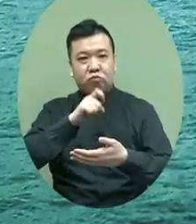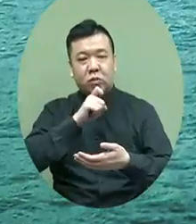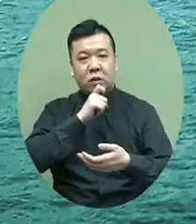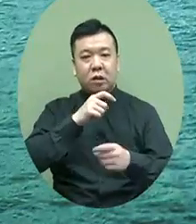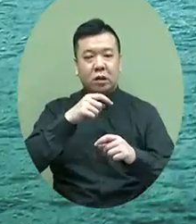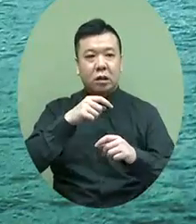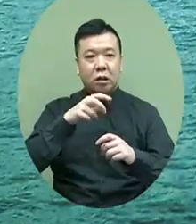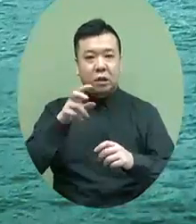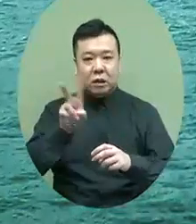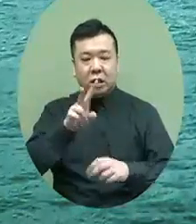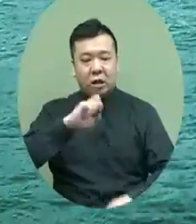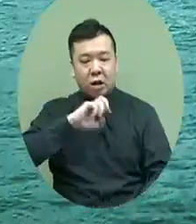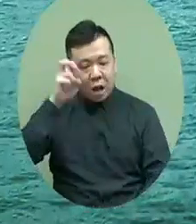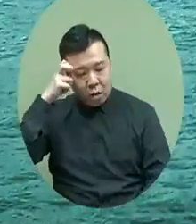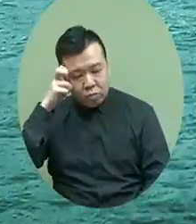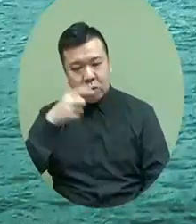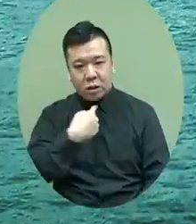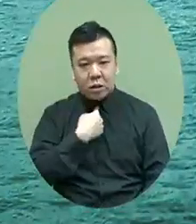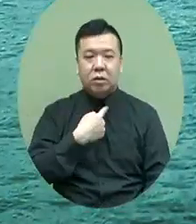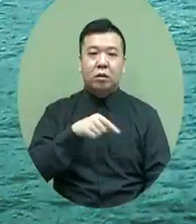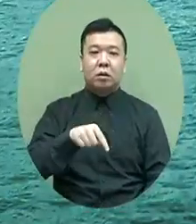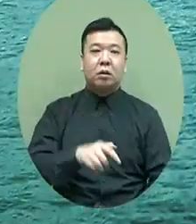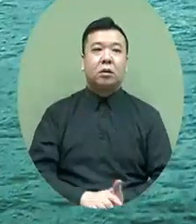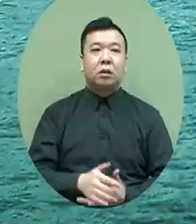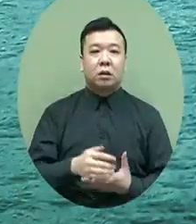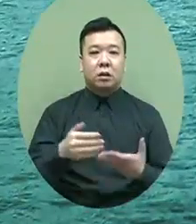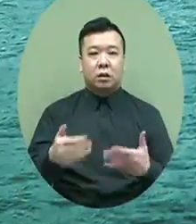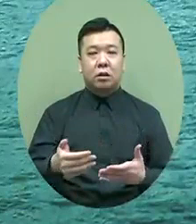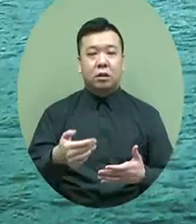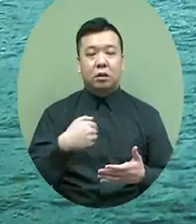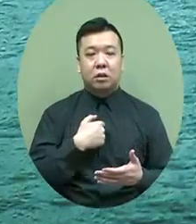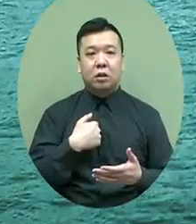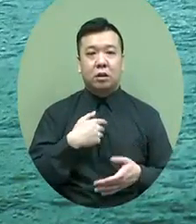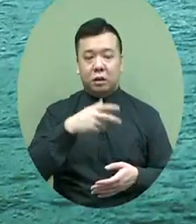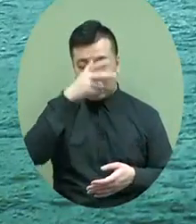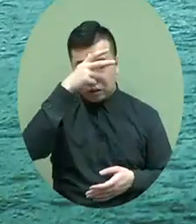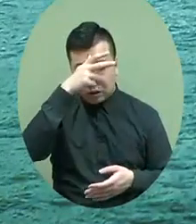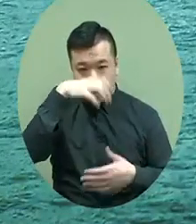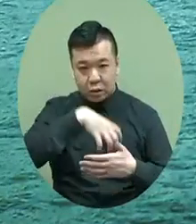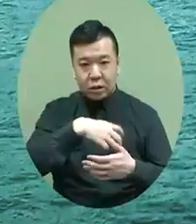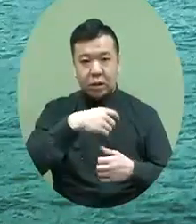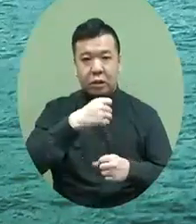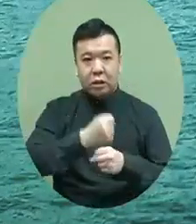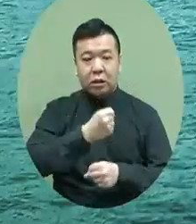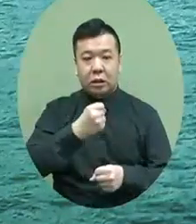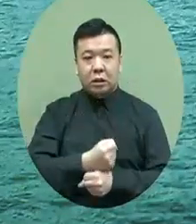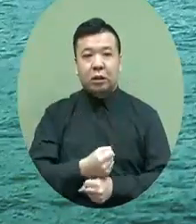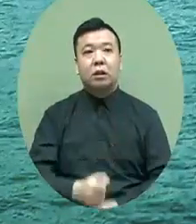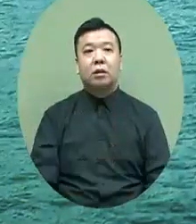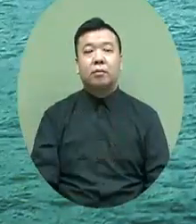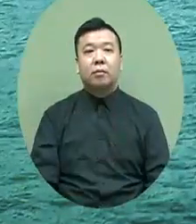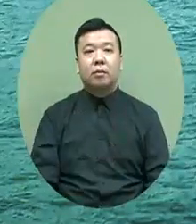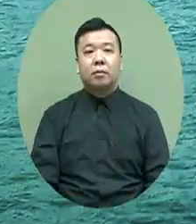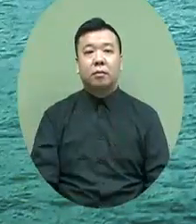咧，都係我會去思考嘅一個嘅問題嚟嘅。不過作為喺政府